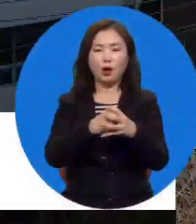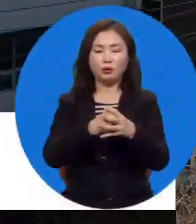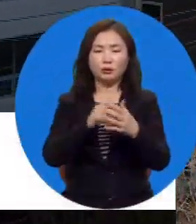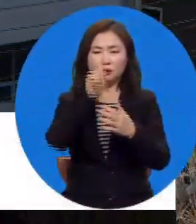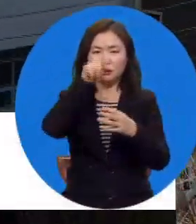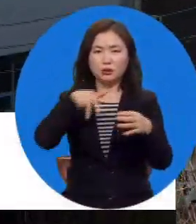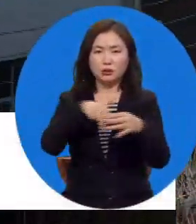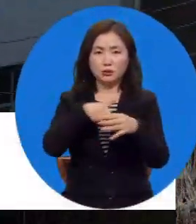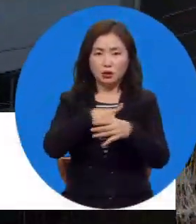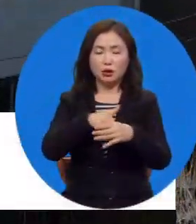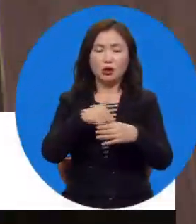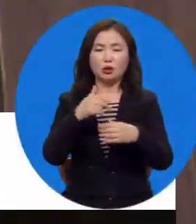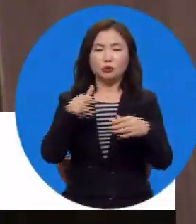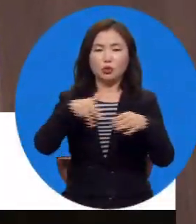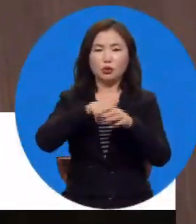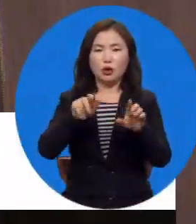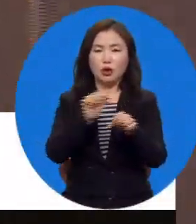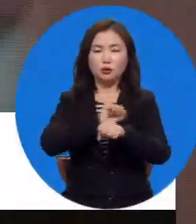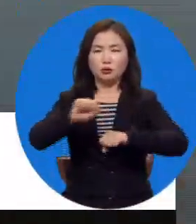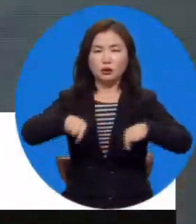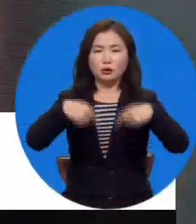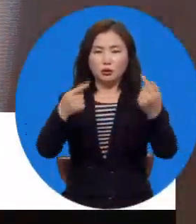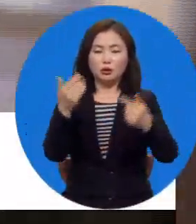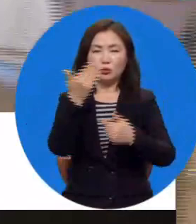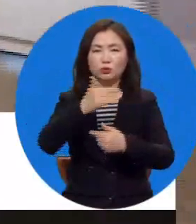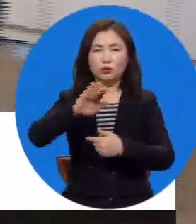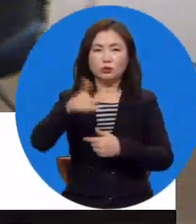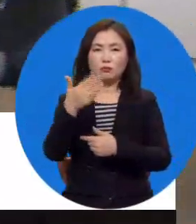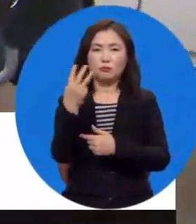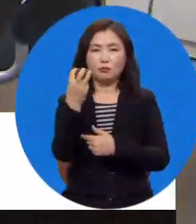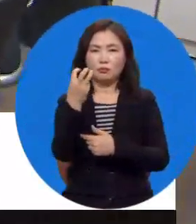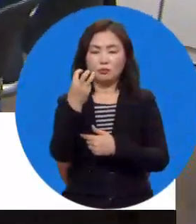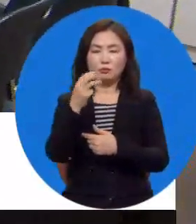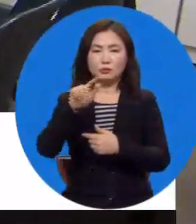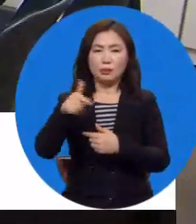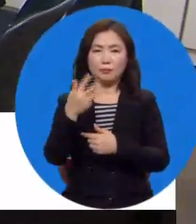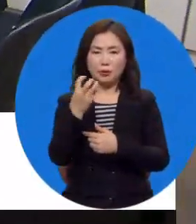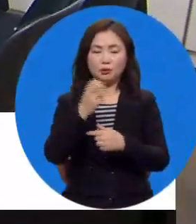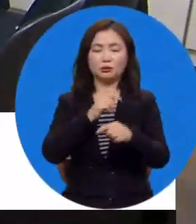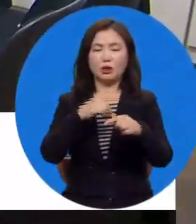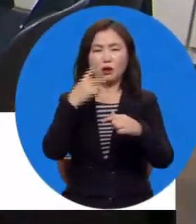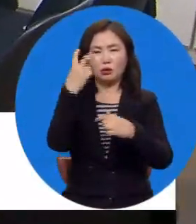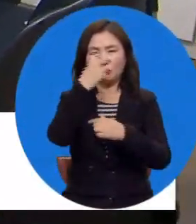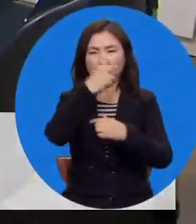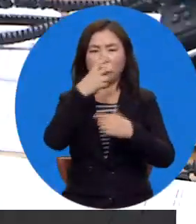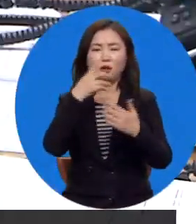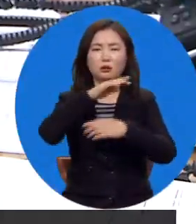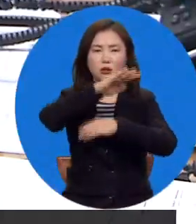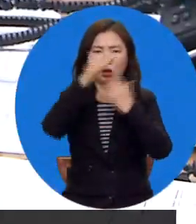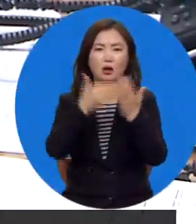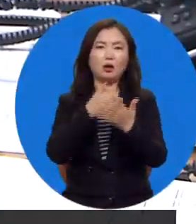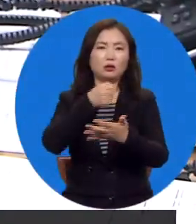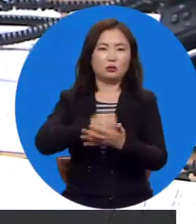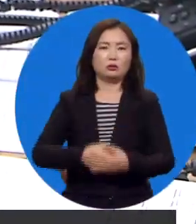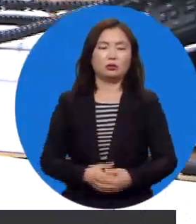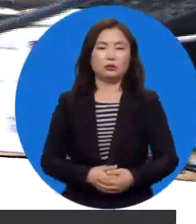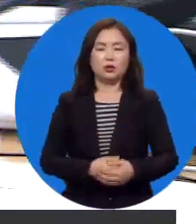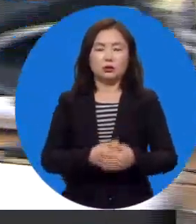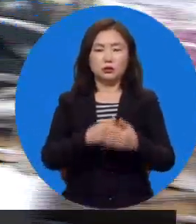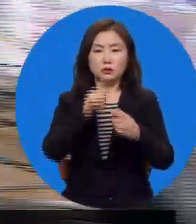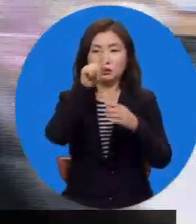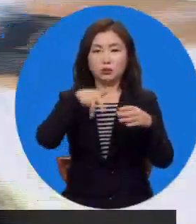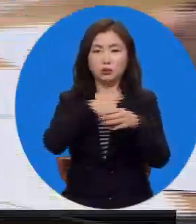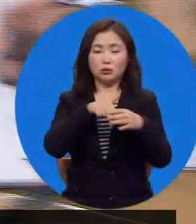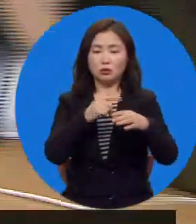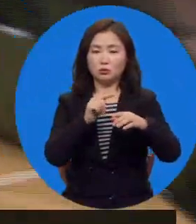신천지 대구교회 종교 행사에 참여한 9 1300여 명의 신도를 모두 검사 할 예정입니다 신천지